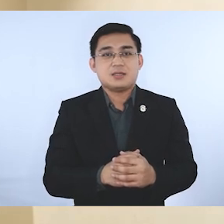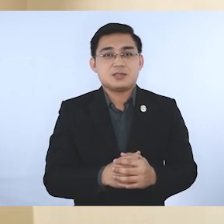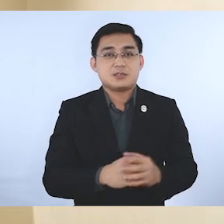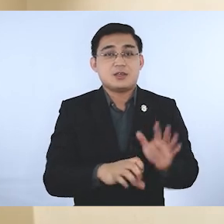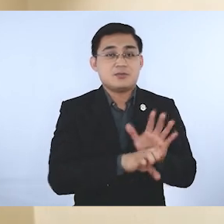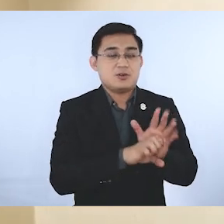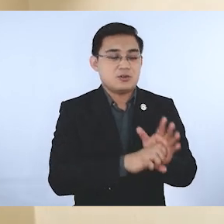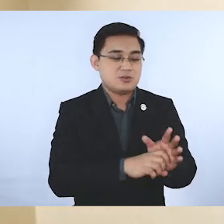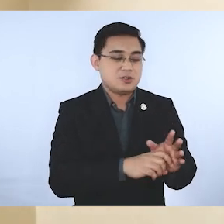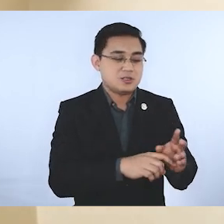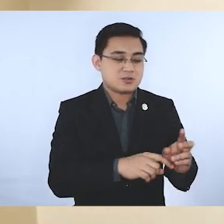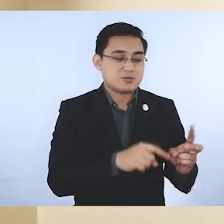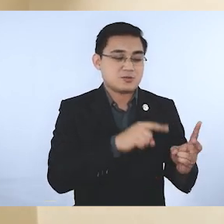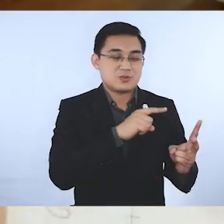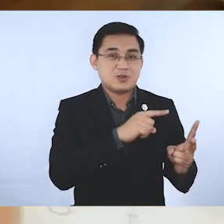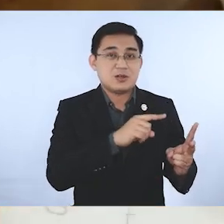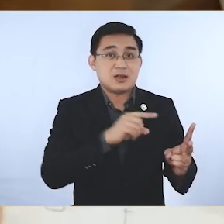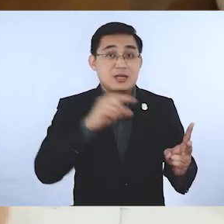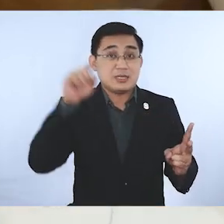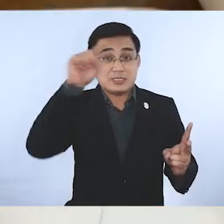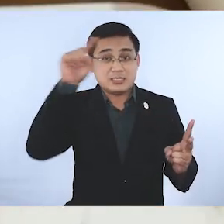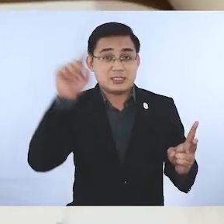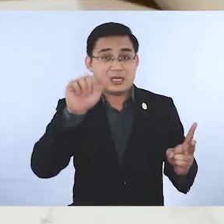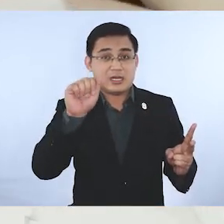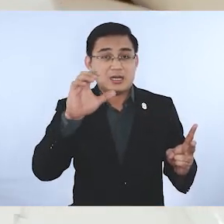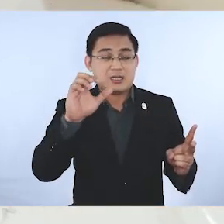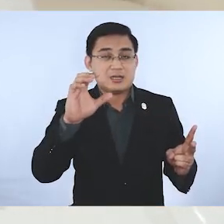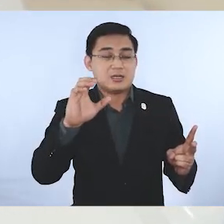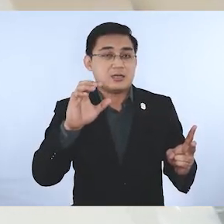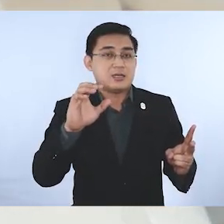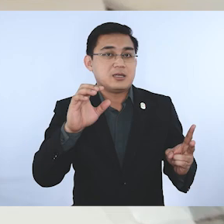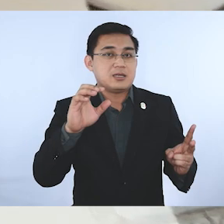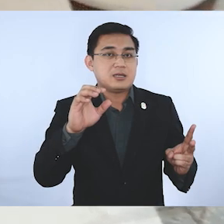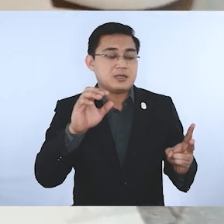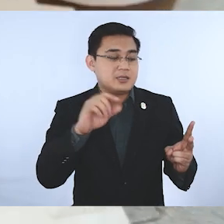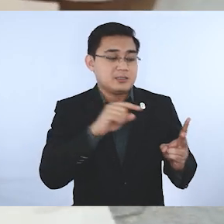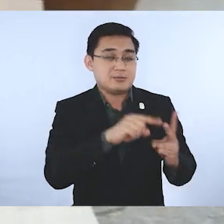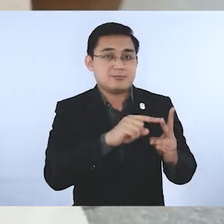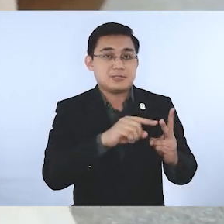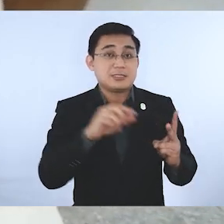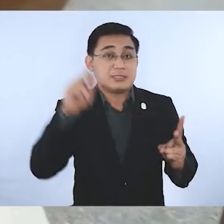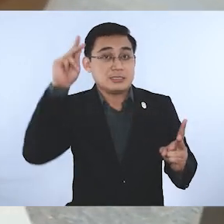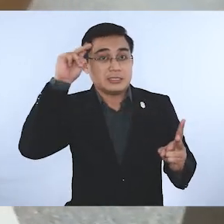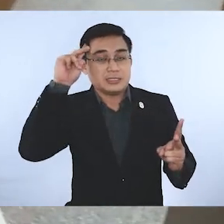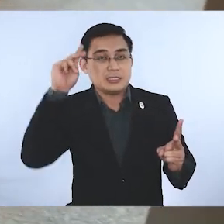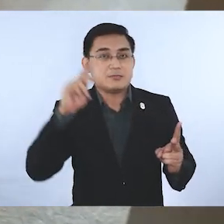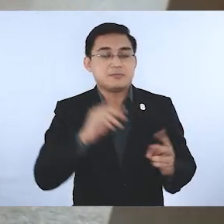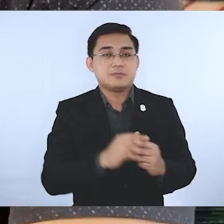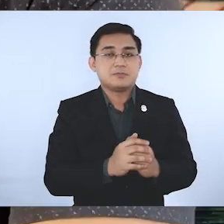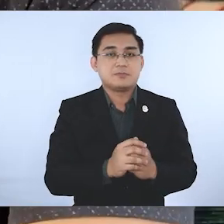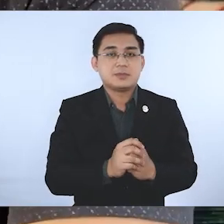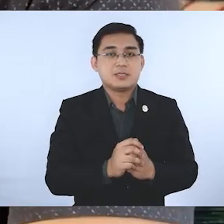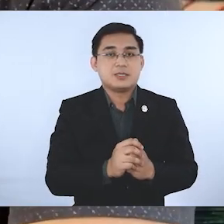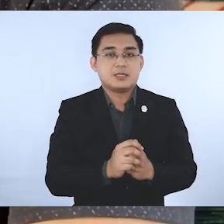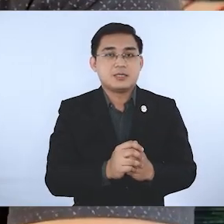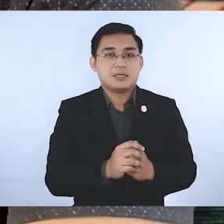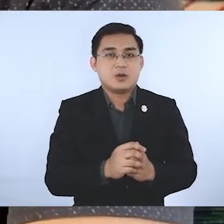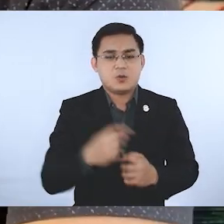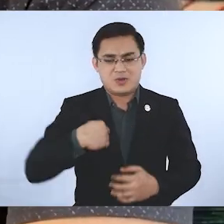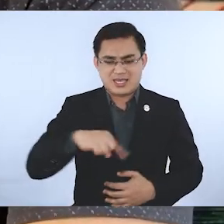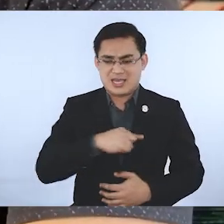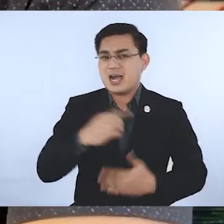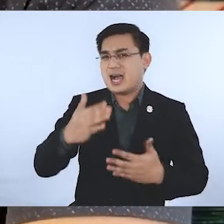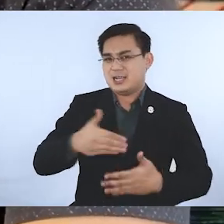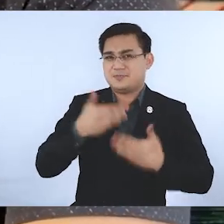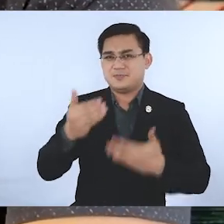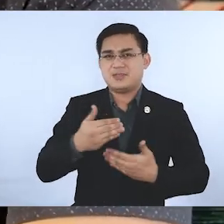kapatid na Zach Kila at kapatid na King Dandan na mula sa lokal ng Kayambanan. Masaya po kami tuwing nanonood ng